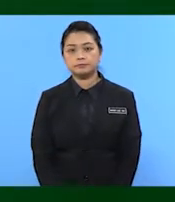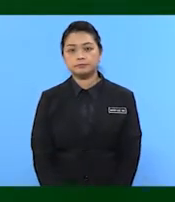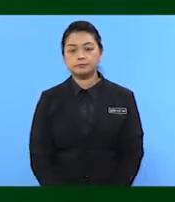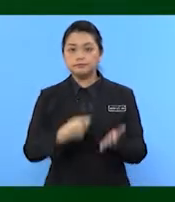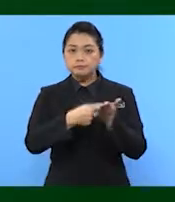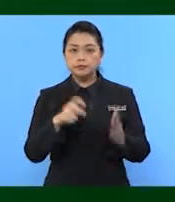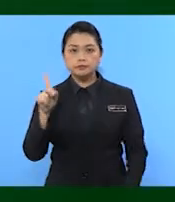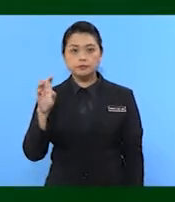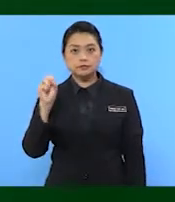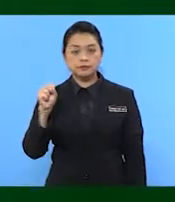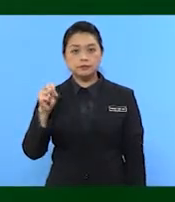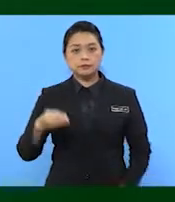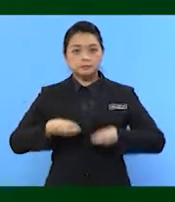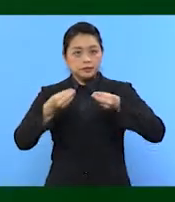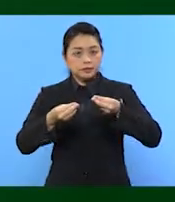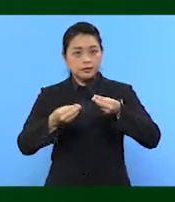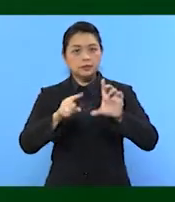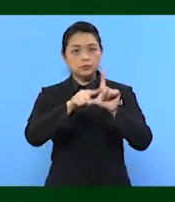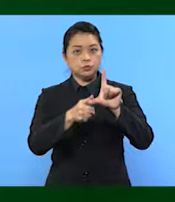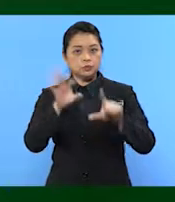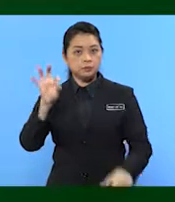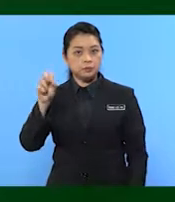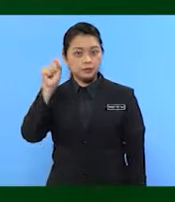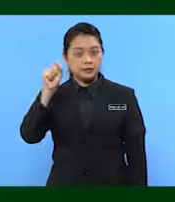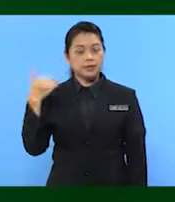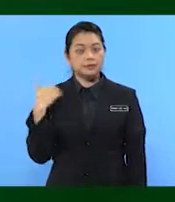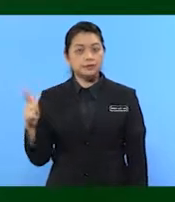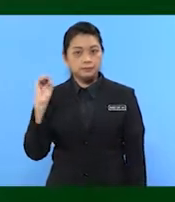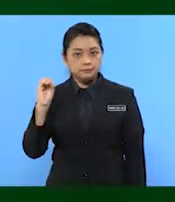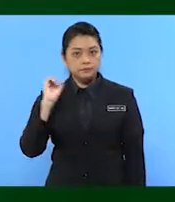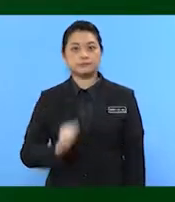Nilai kosinus bagi sudut 90 darjah ialah sifar.